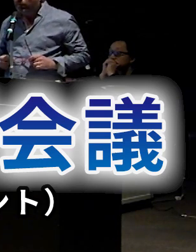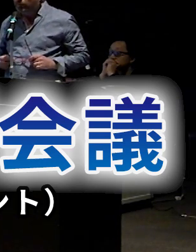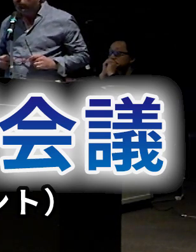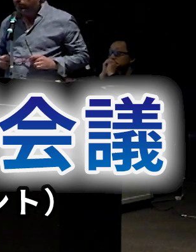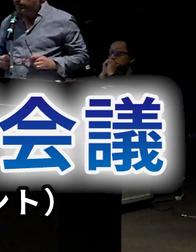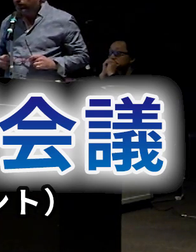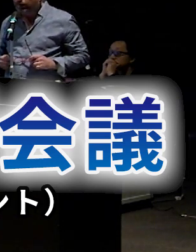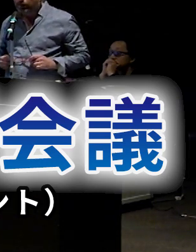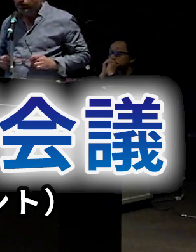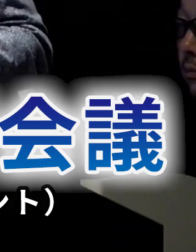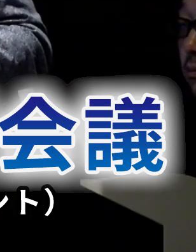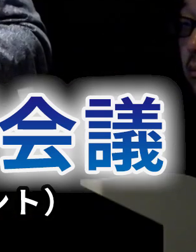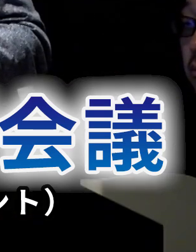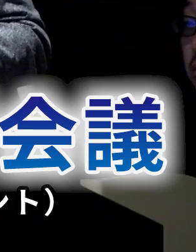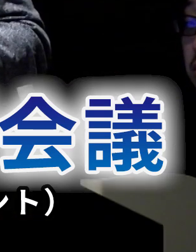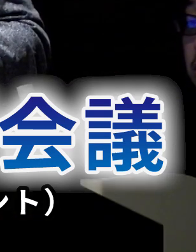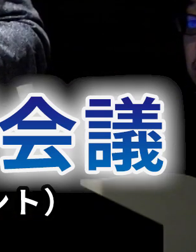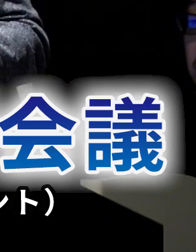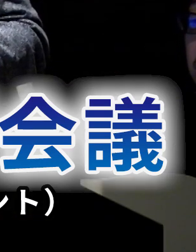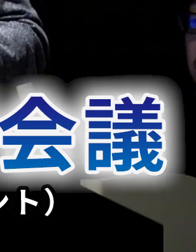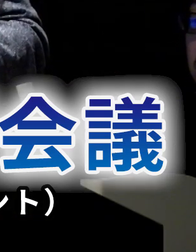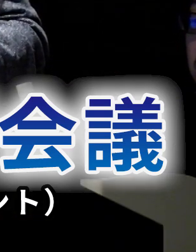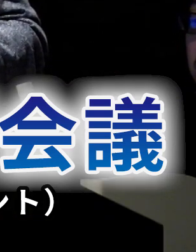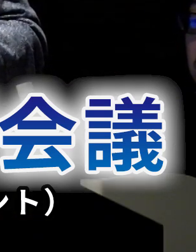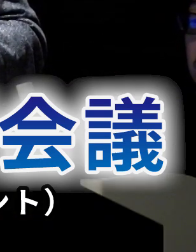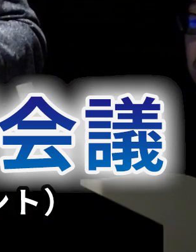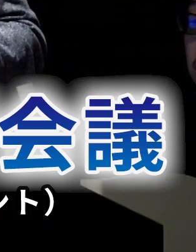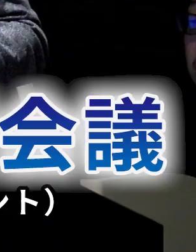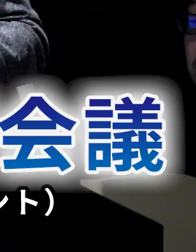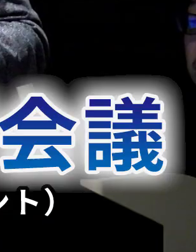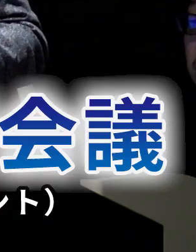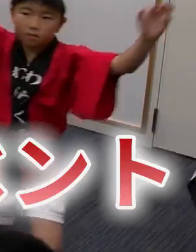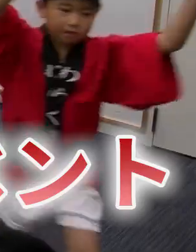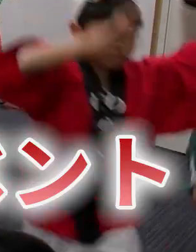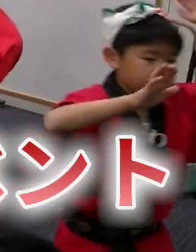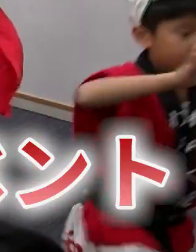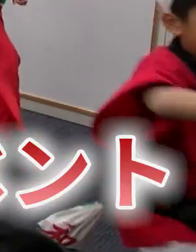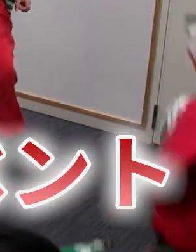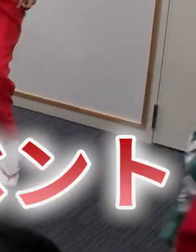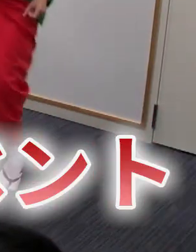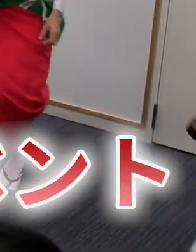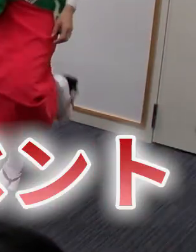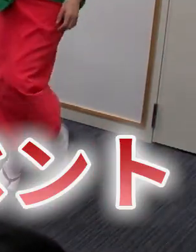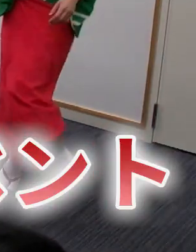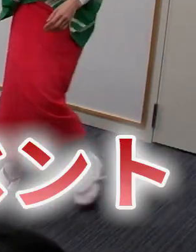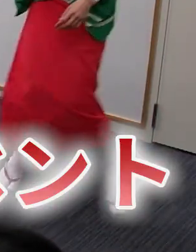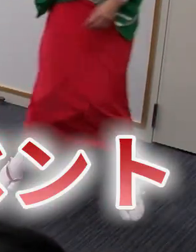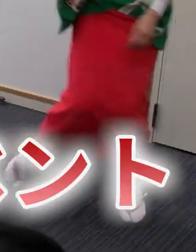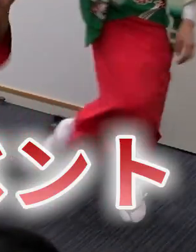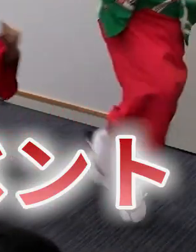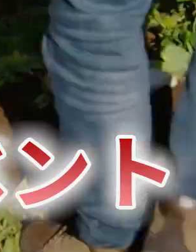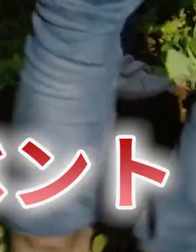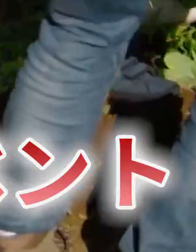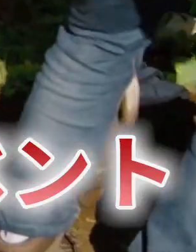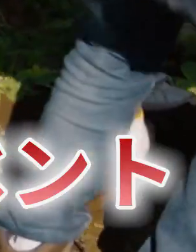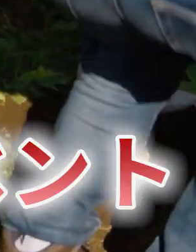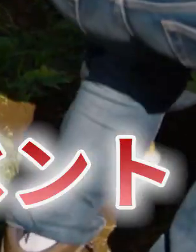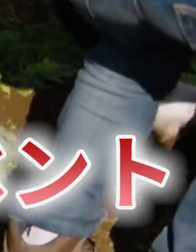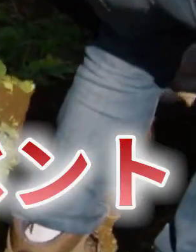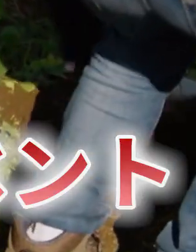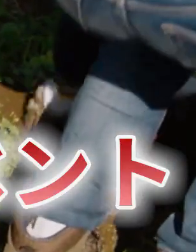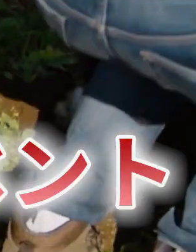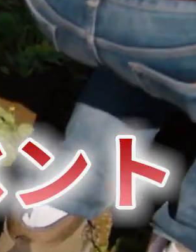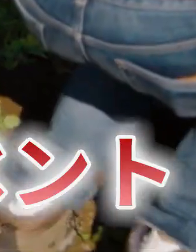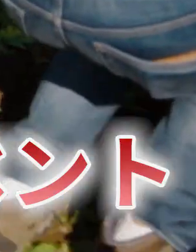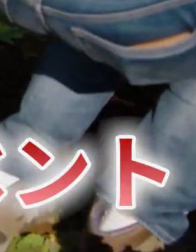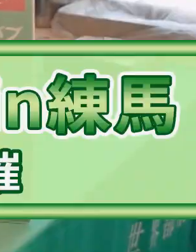に積極的に取り組む海外5都市がさんかつての国際会議と区民の皆さんが楽しめる盛りだくさんのイベントが